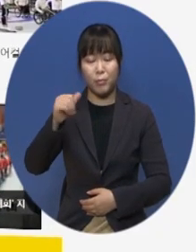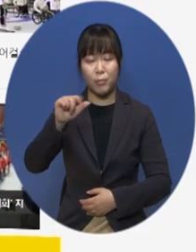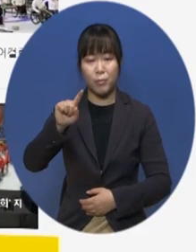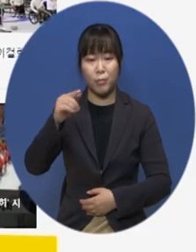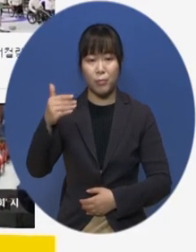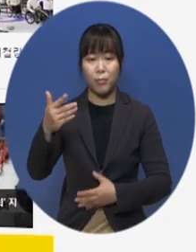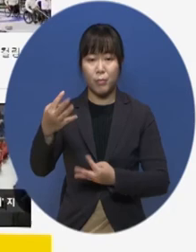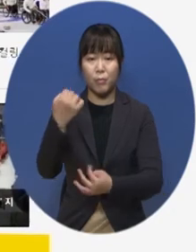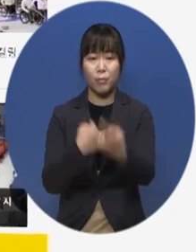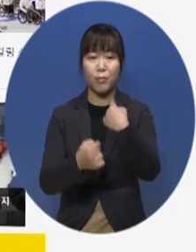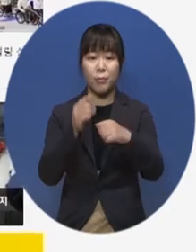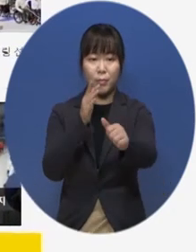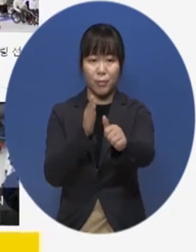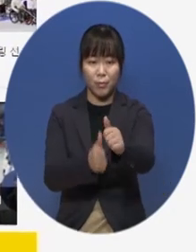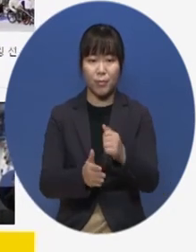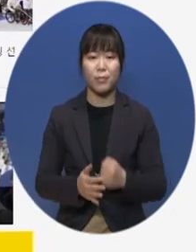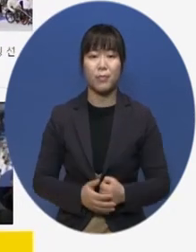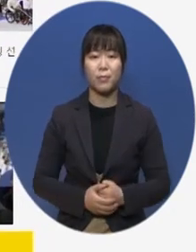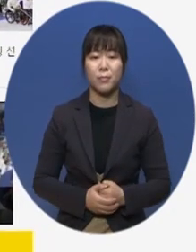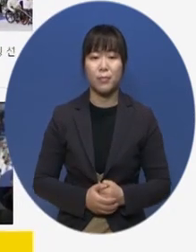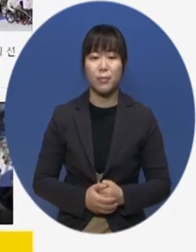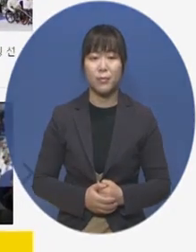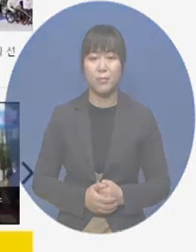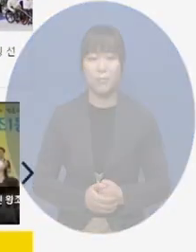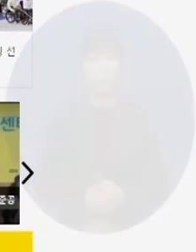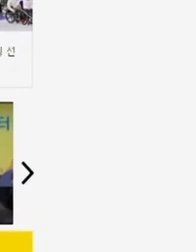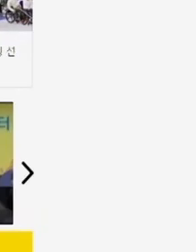전화번호 02-2655-9519로 많은 제보 바랍니다.